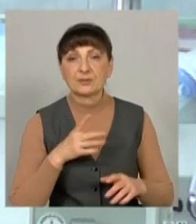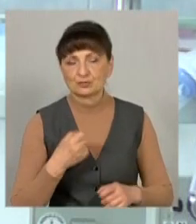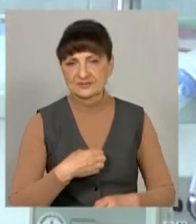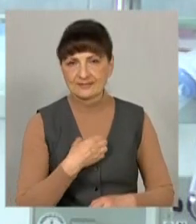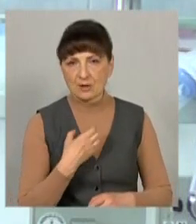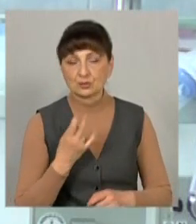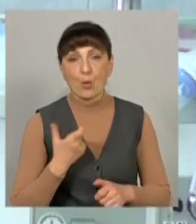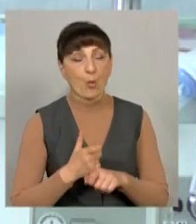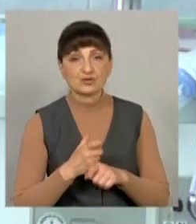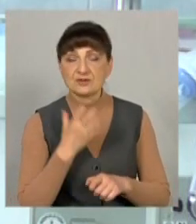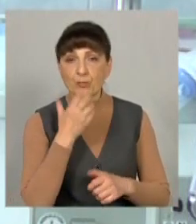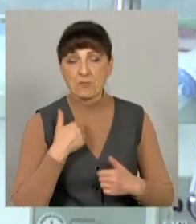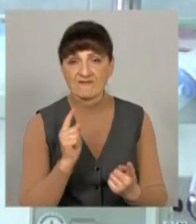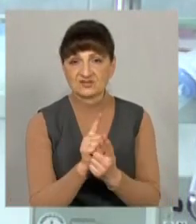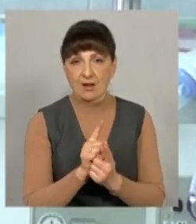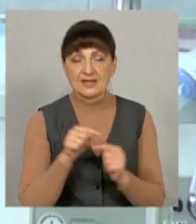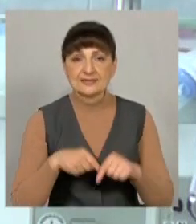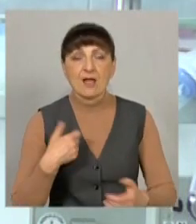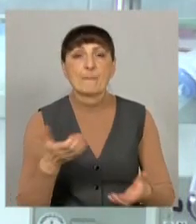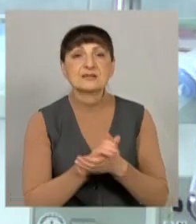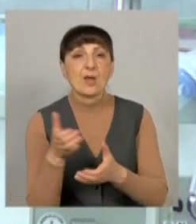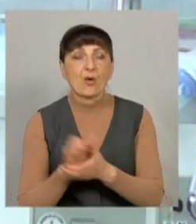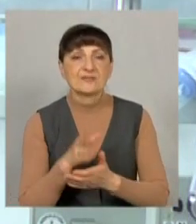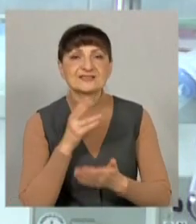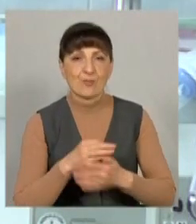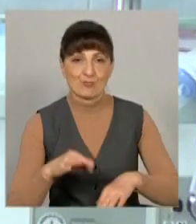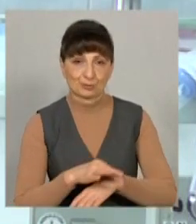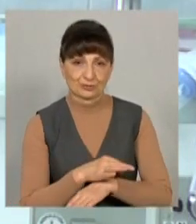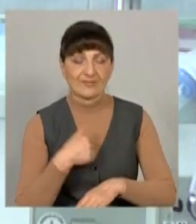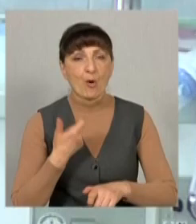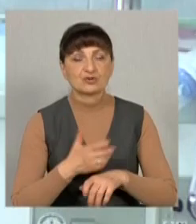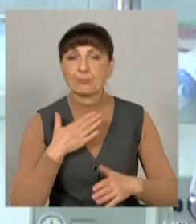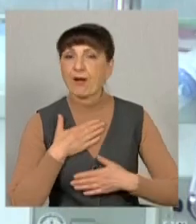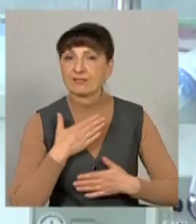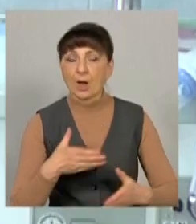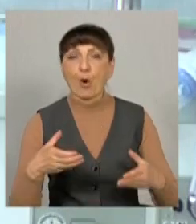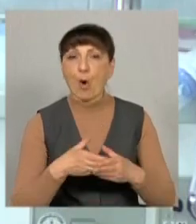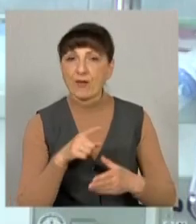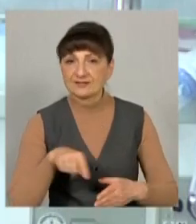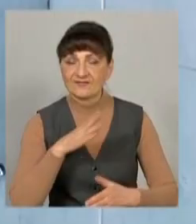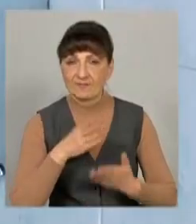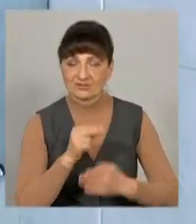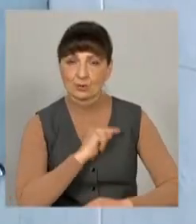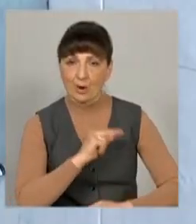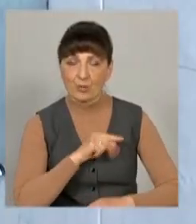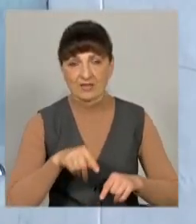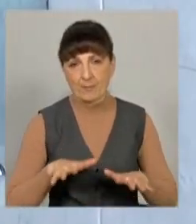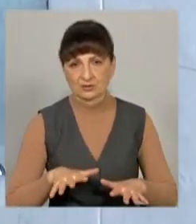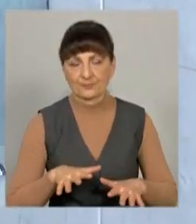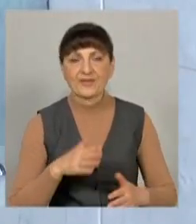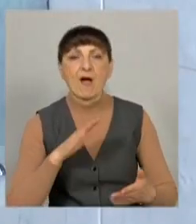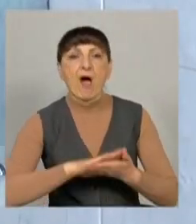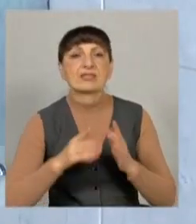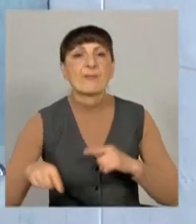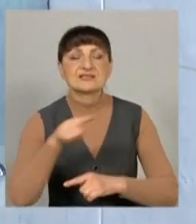страшно, но очень тепло встретили. Здесь я познакомилась со своим мужем. Я очень благодарна коллективу и этому месту. Атмосфера в